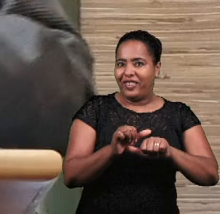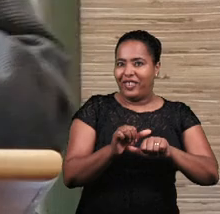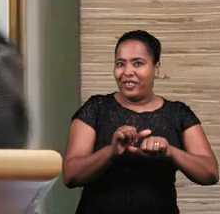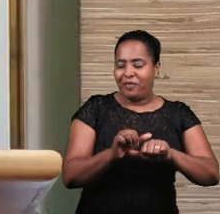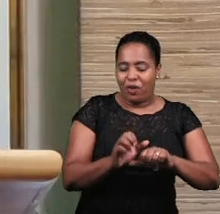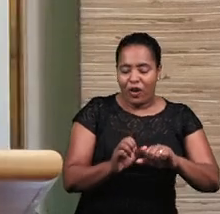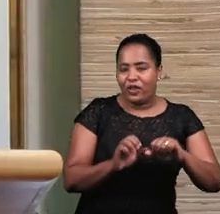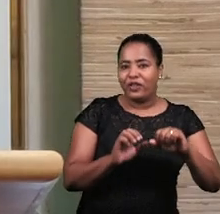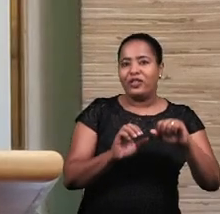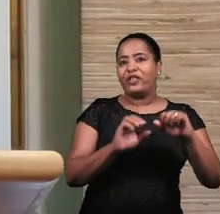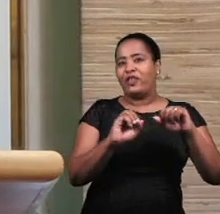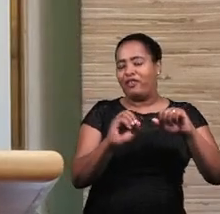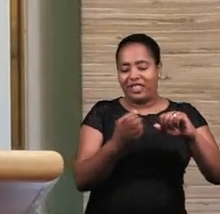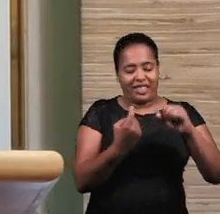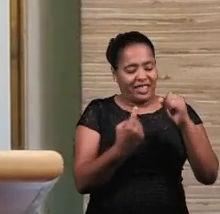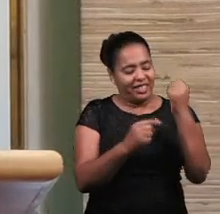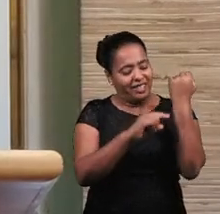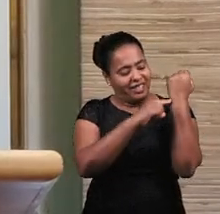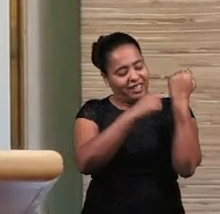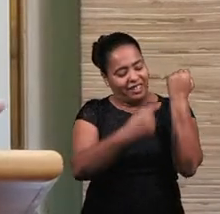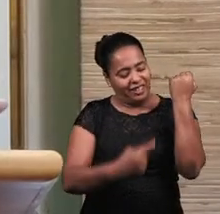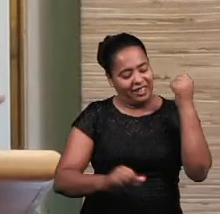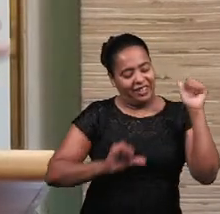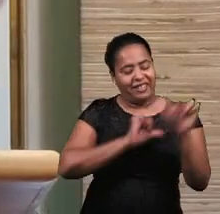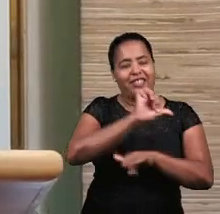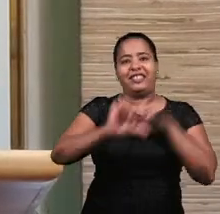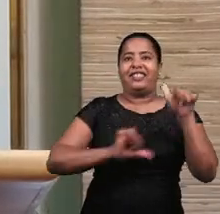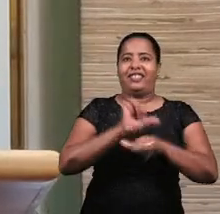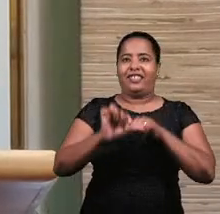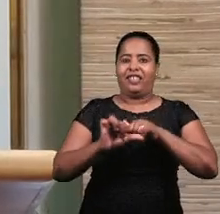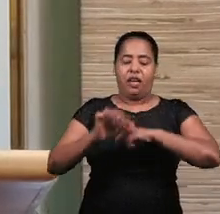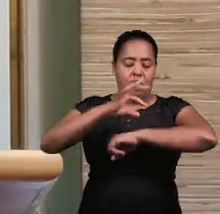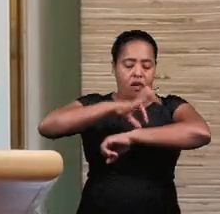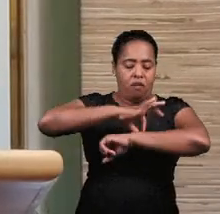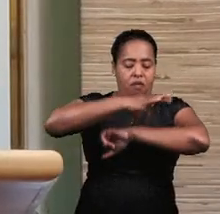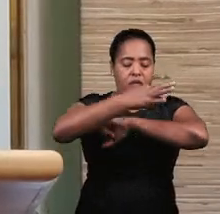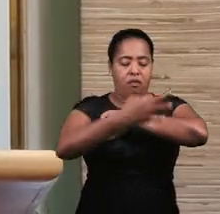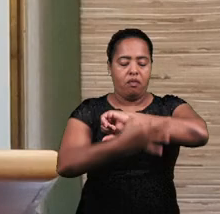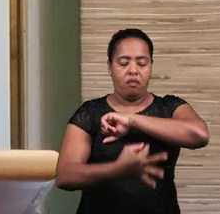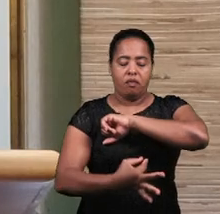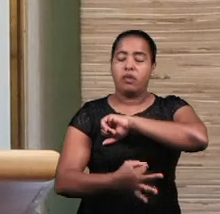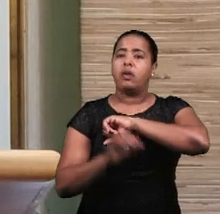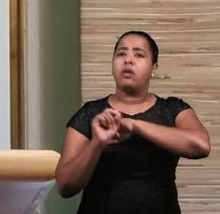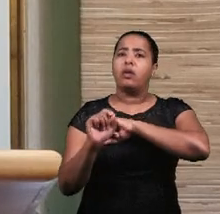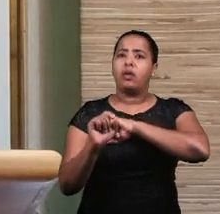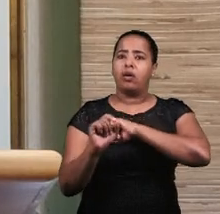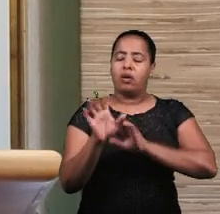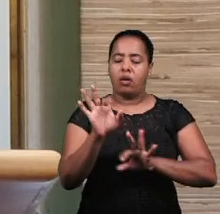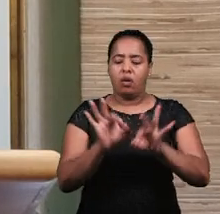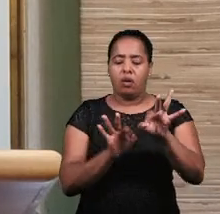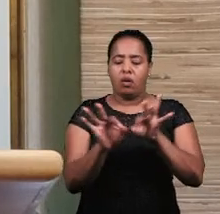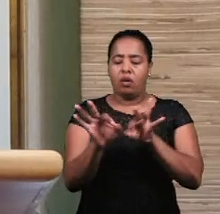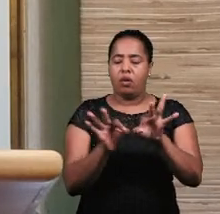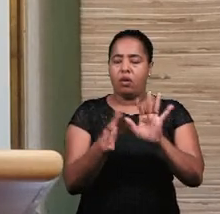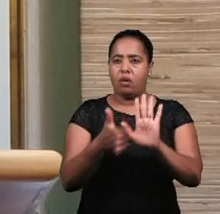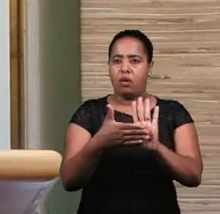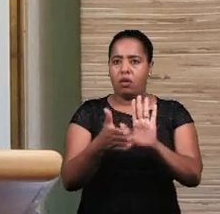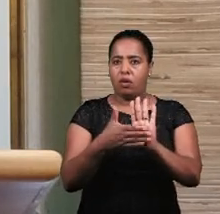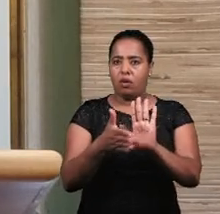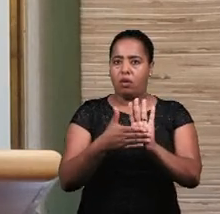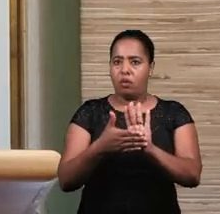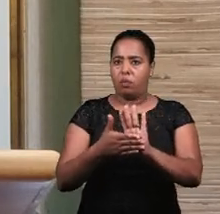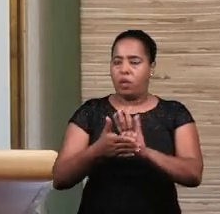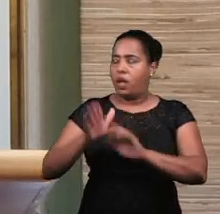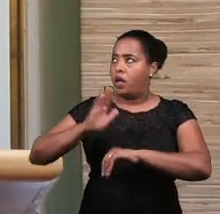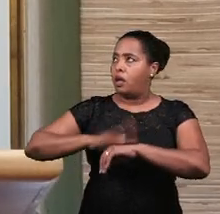parler de ça, mais le fil écarlate, il est là. C'est un projet qui est sous le gouvernement,